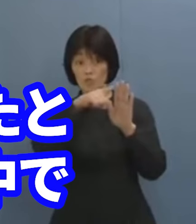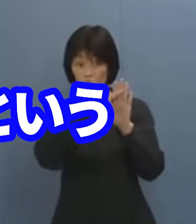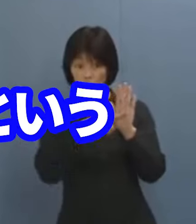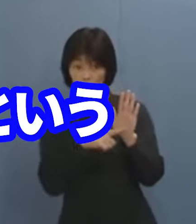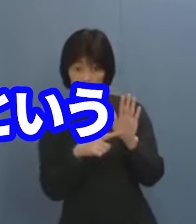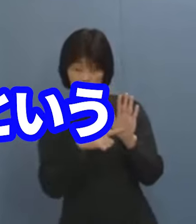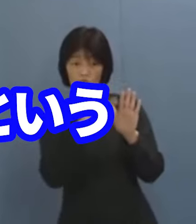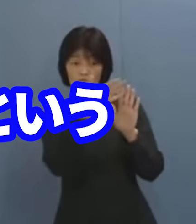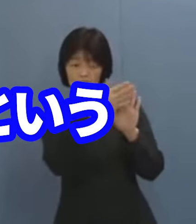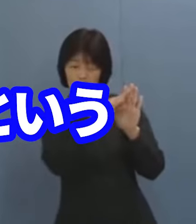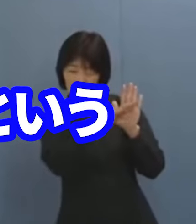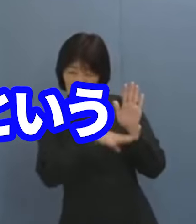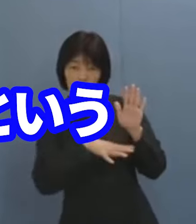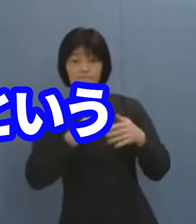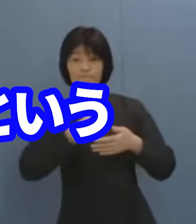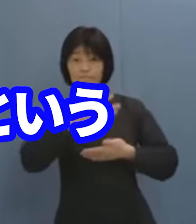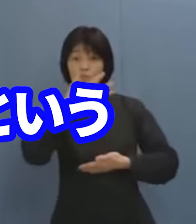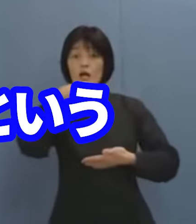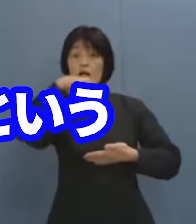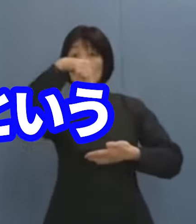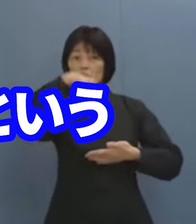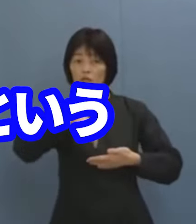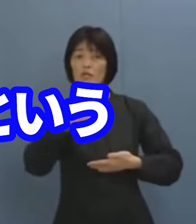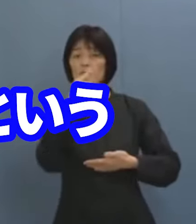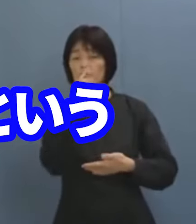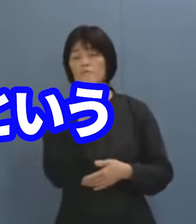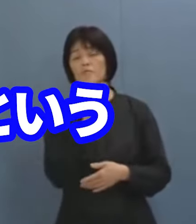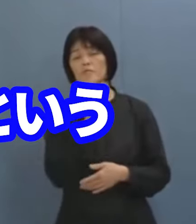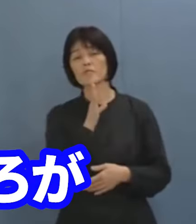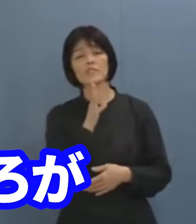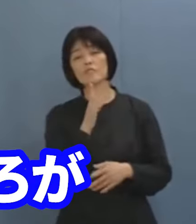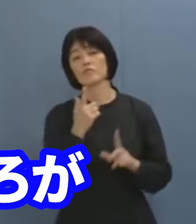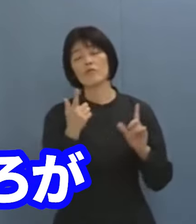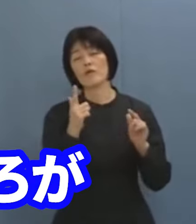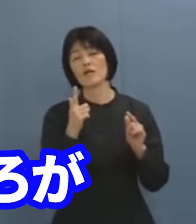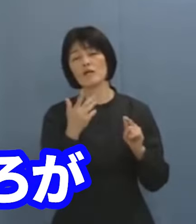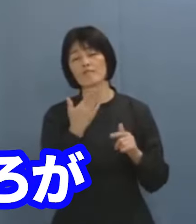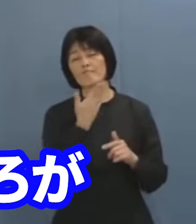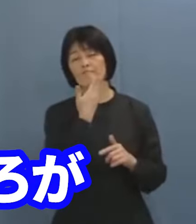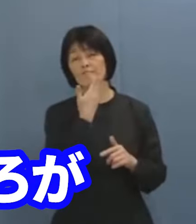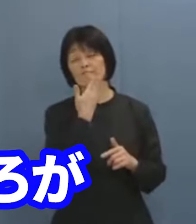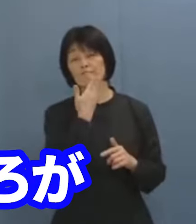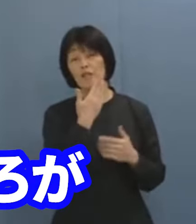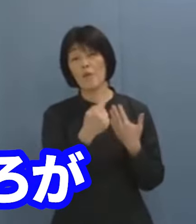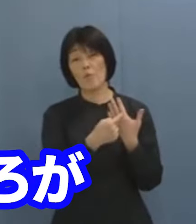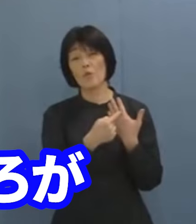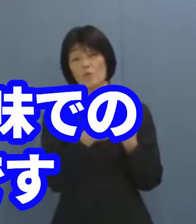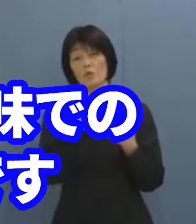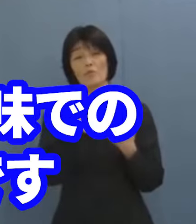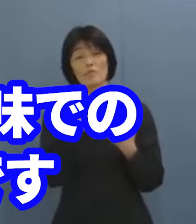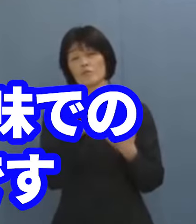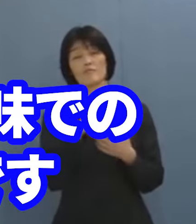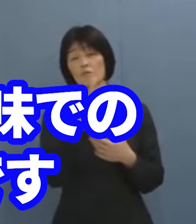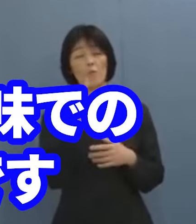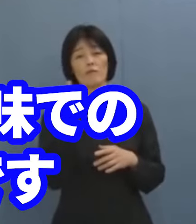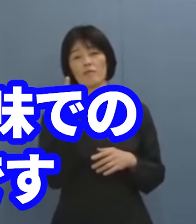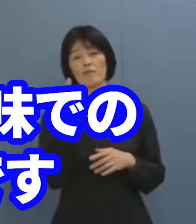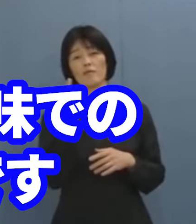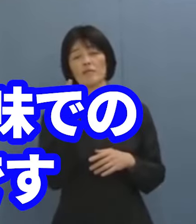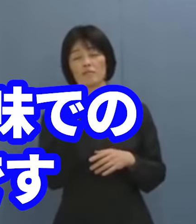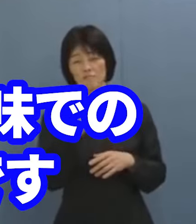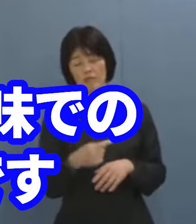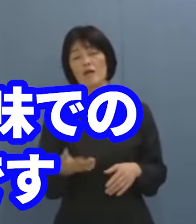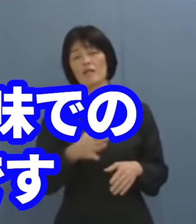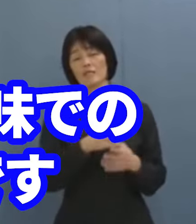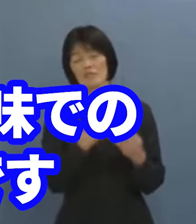で私としては事実じゃないという、まあ、大事なポイントが事実じゃないというところがあのたくさん含まれたという意味